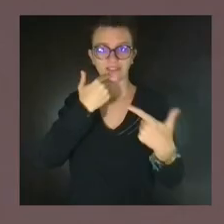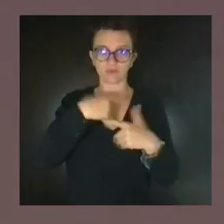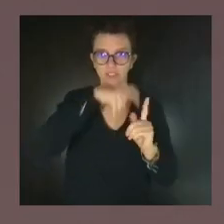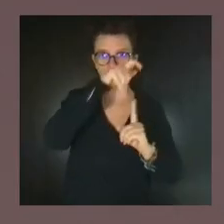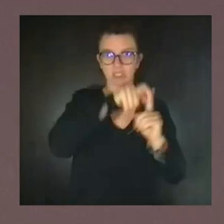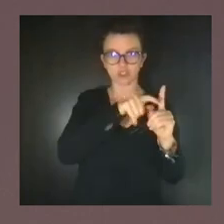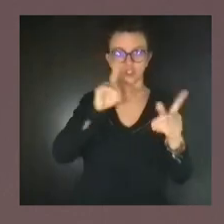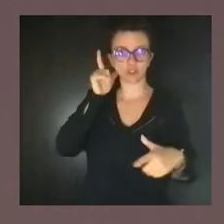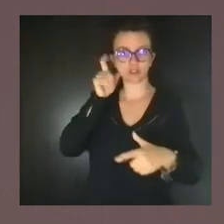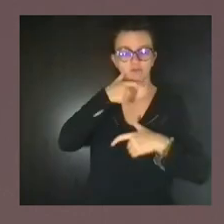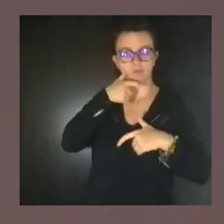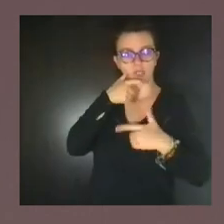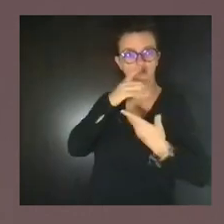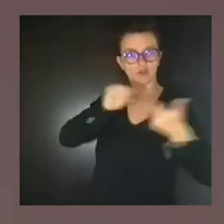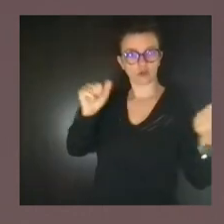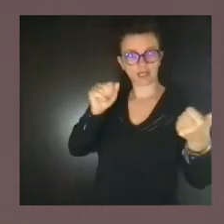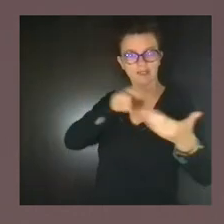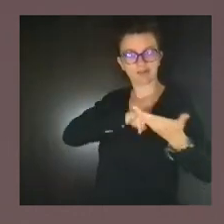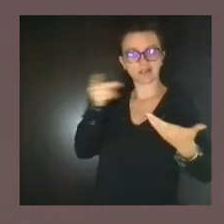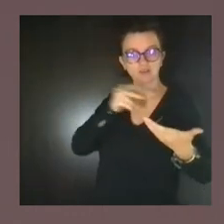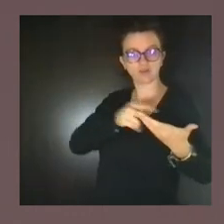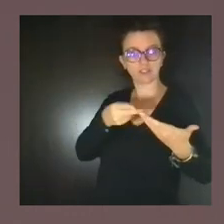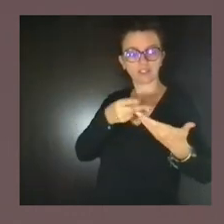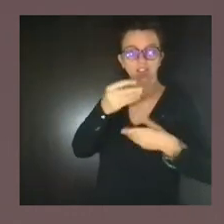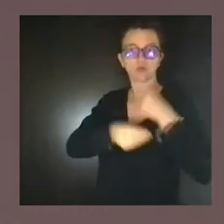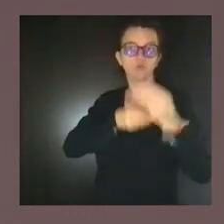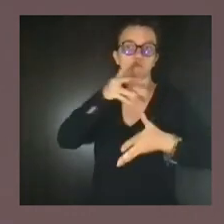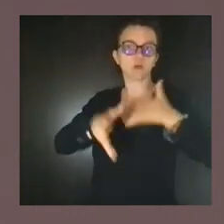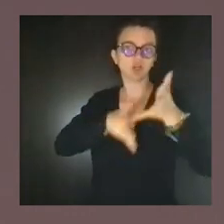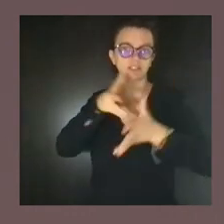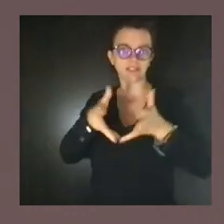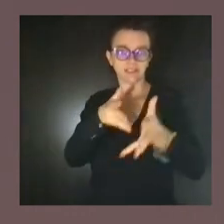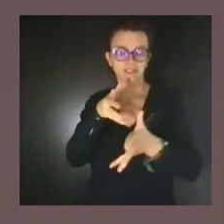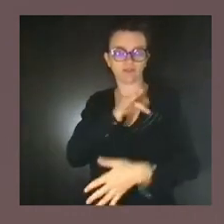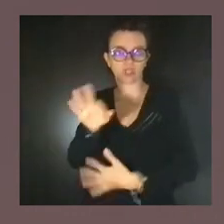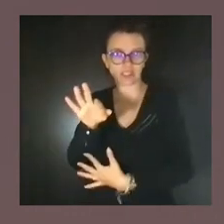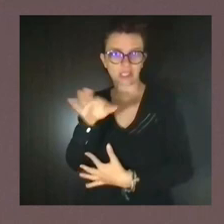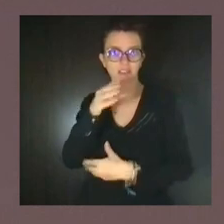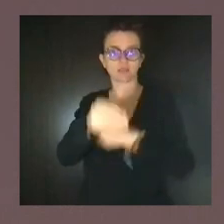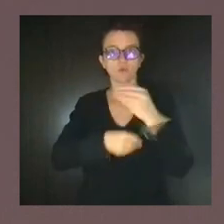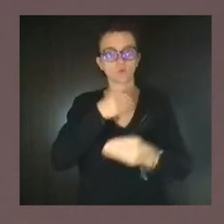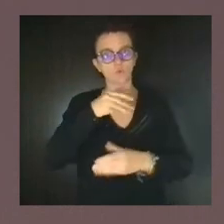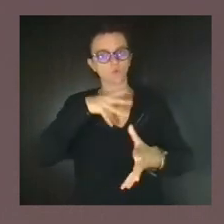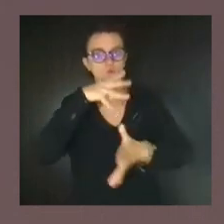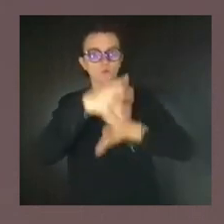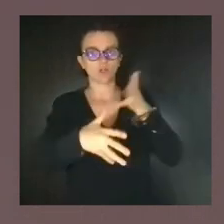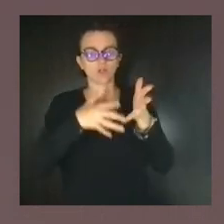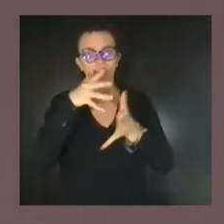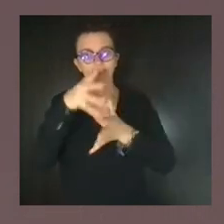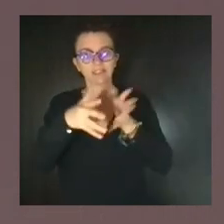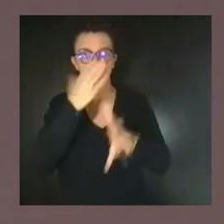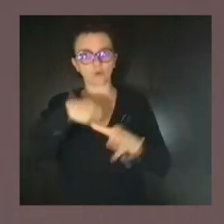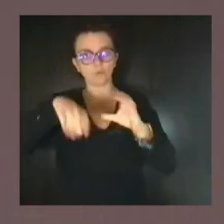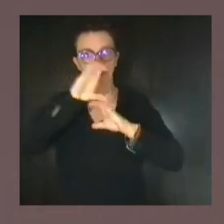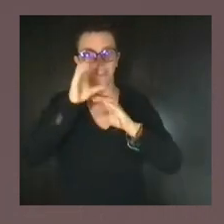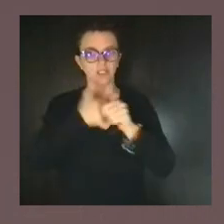relais qui va traduire soit en langue des signes française, soit en langue des signes complétée, selon son